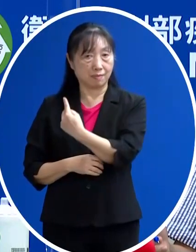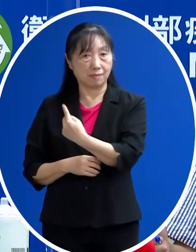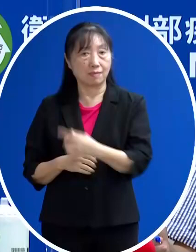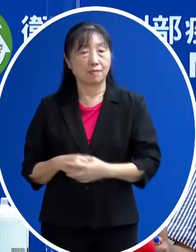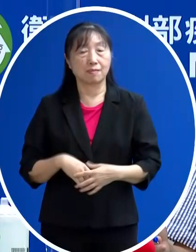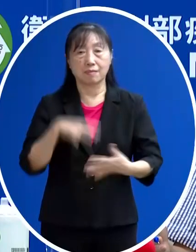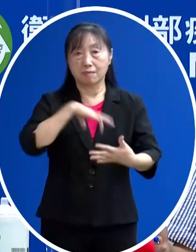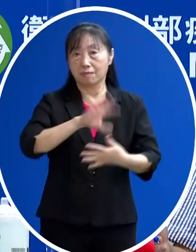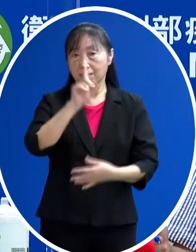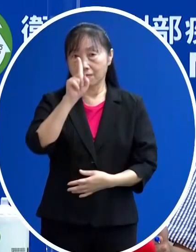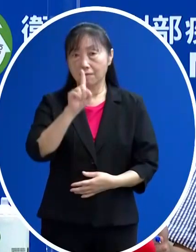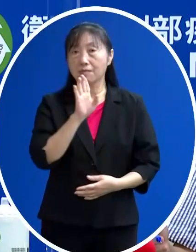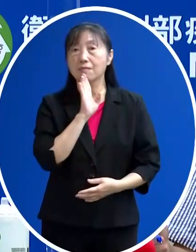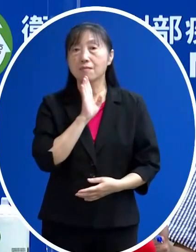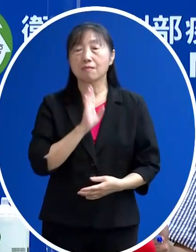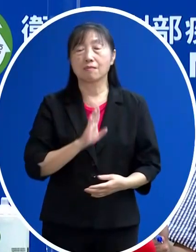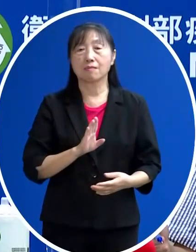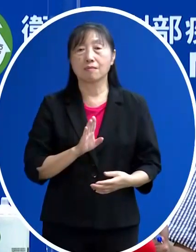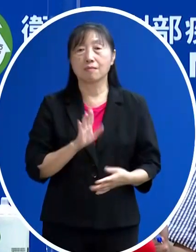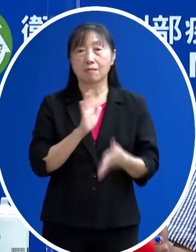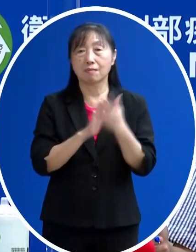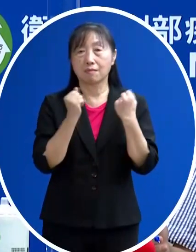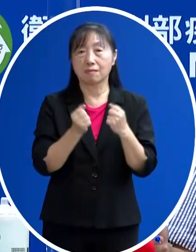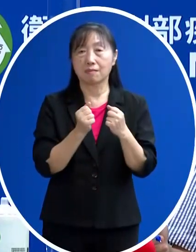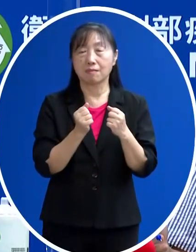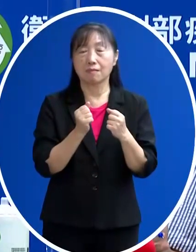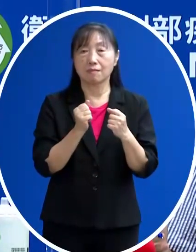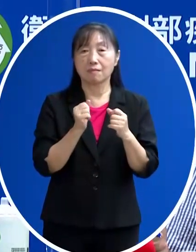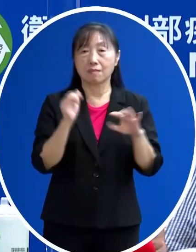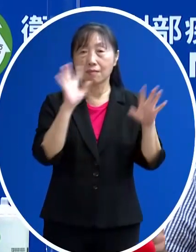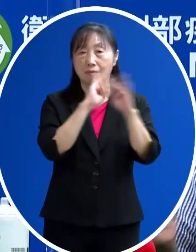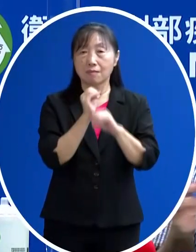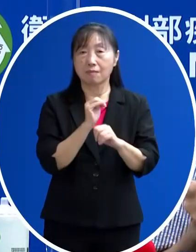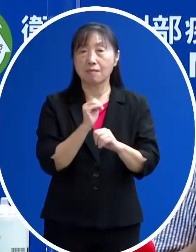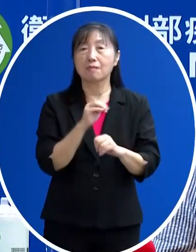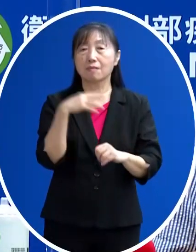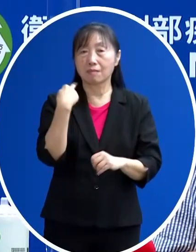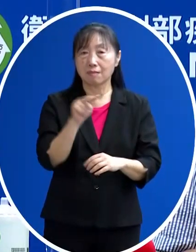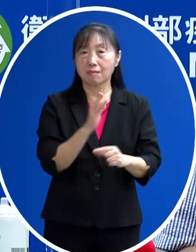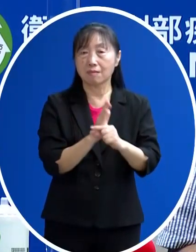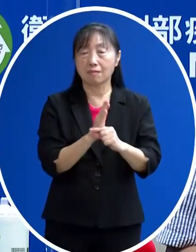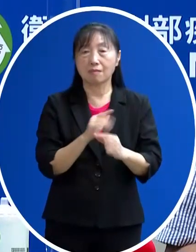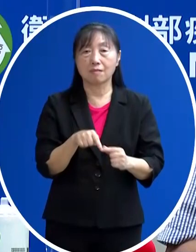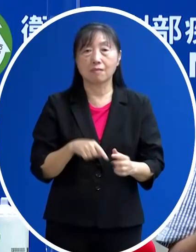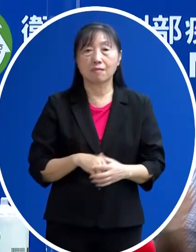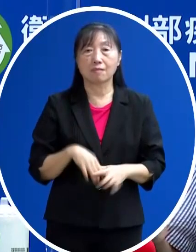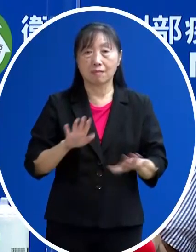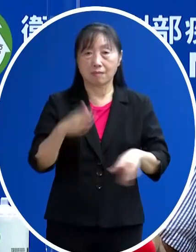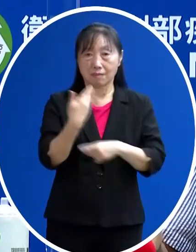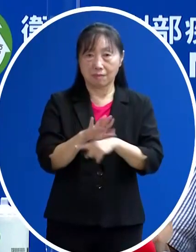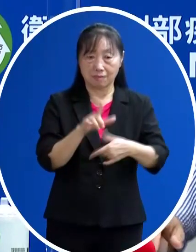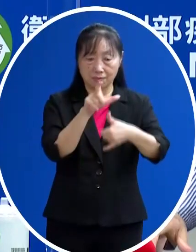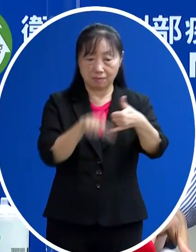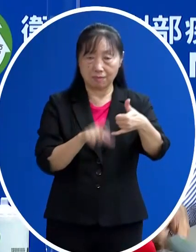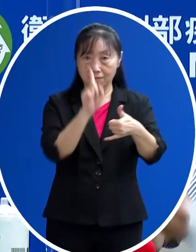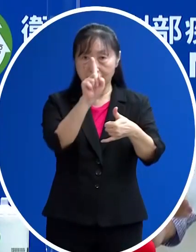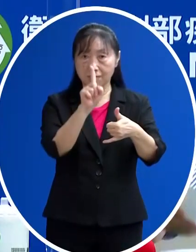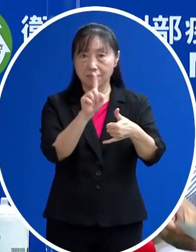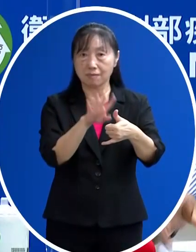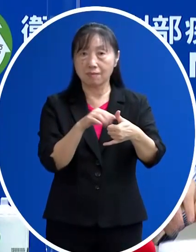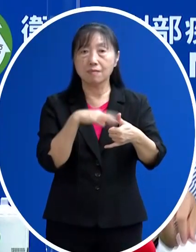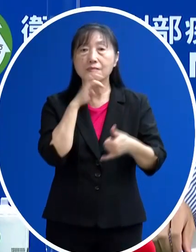其中有1例我们还在做调查，在做完整的疫调。那今天死亡的这个个案